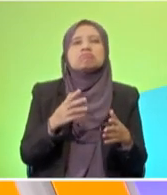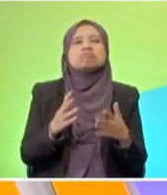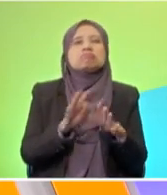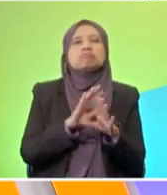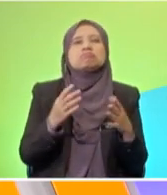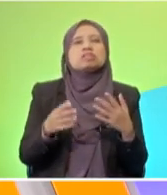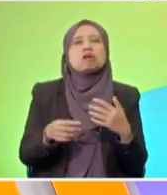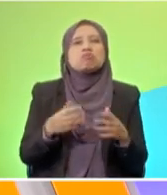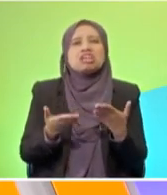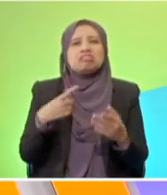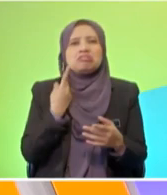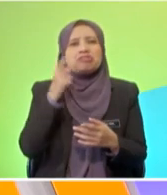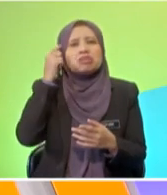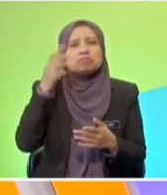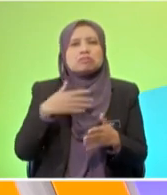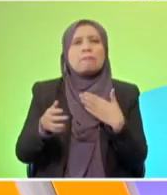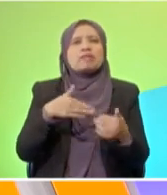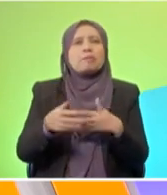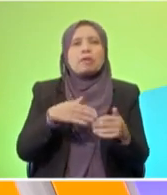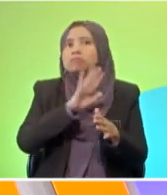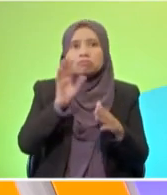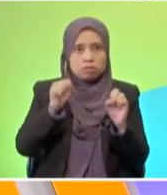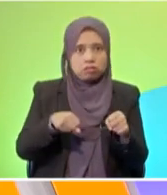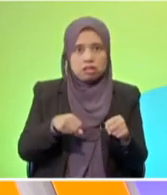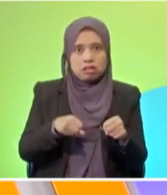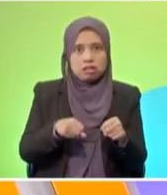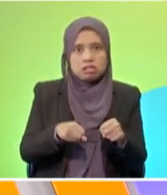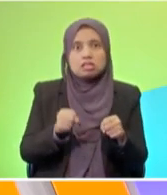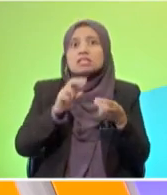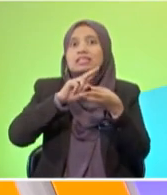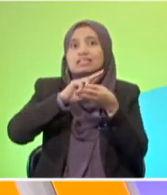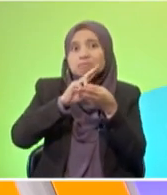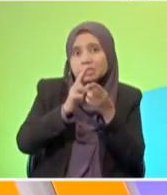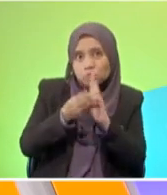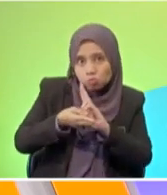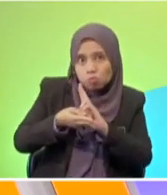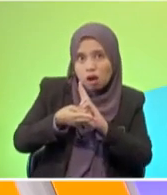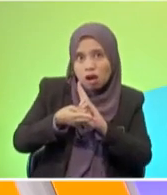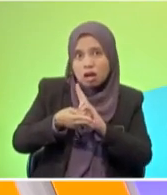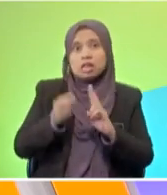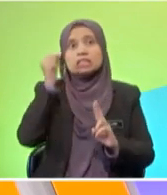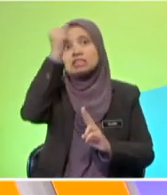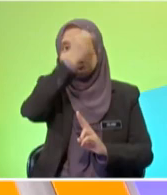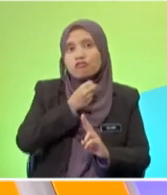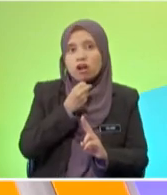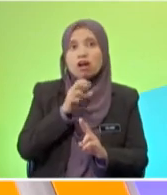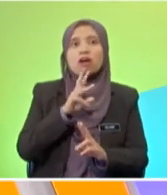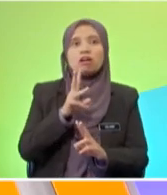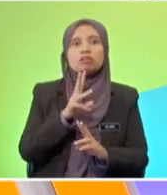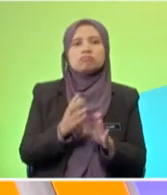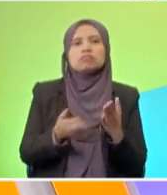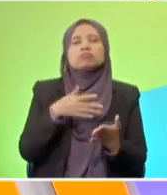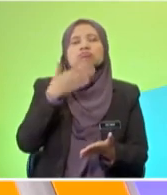lebih dari 2 kolam tak boleh sebab apa dia telah berubah sih berubah sifat air tersebut mungkin